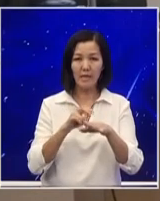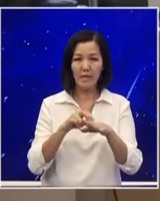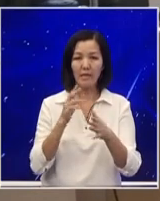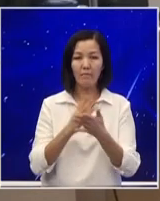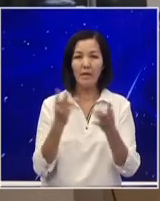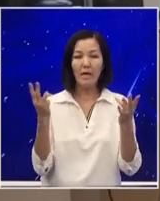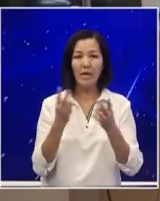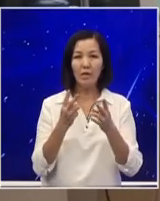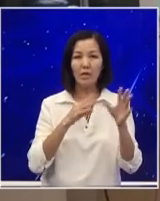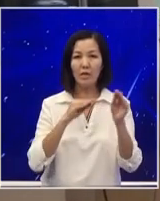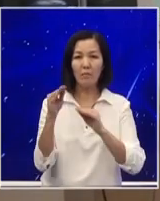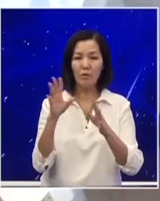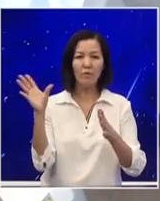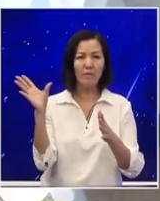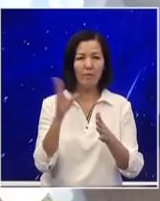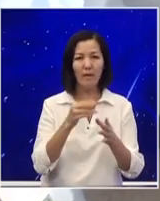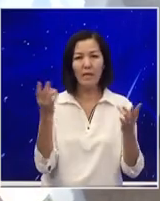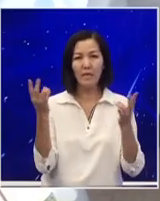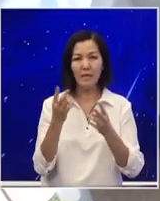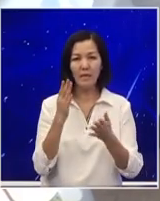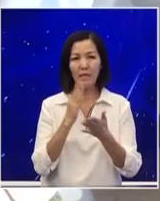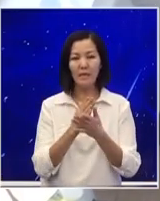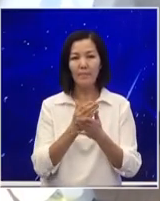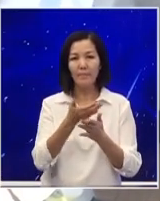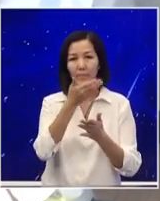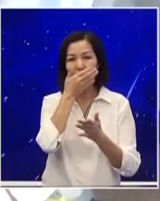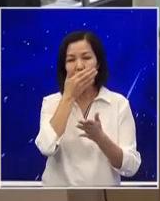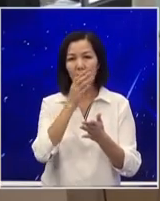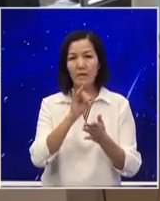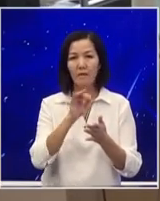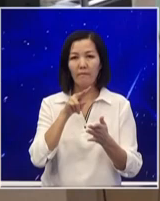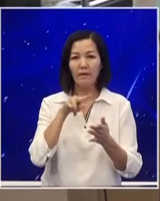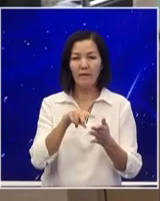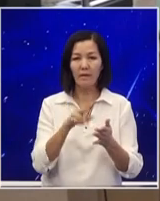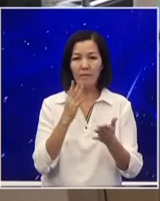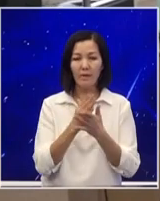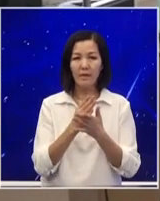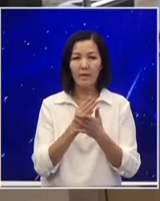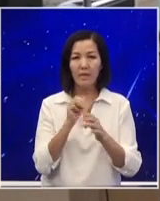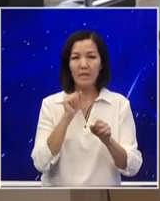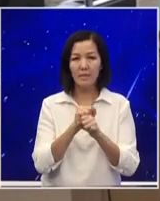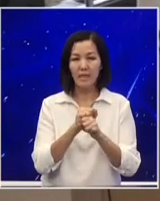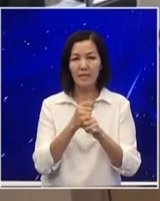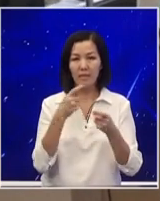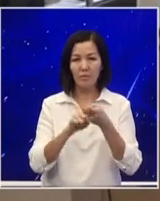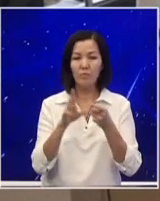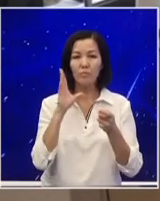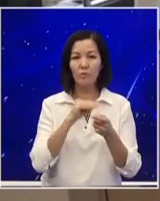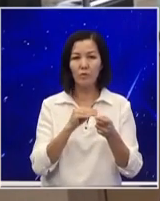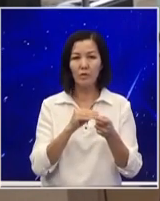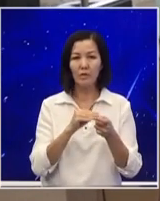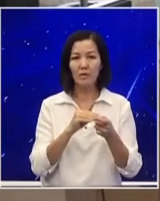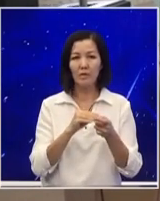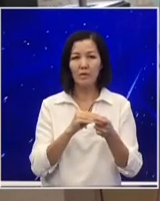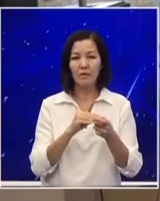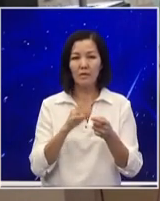керекті жабдықтардың бәрі жеткілікті. Бірінші увлажнение кислород береміз, егер жағдай ауырлап жатқан жағдайда ИВЛ аппаратқа қосамыз. СИПАП режим